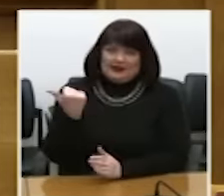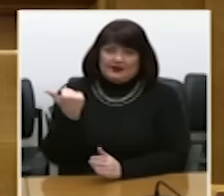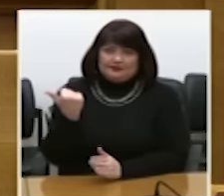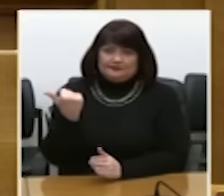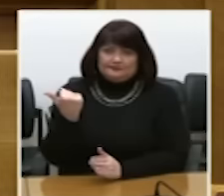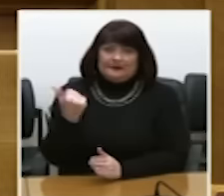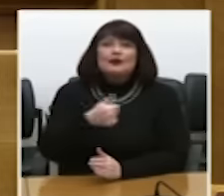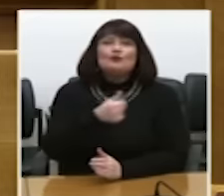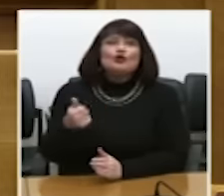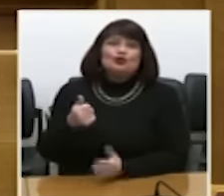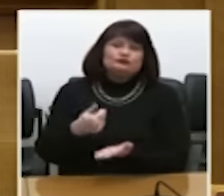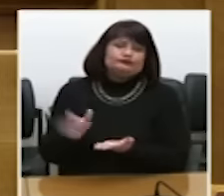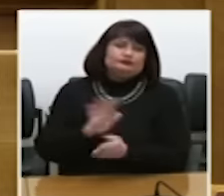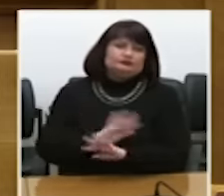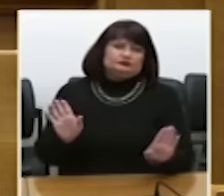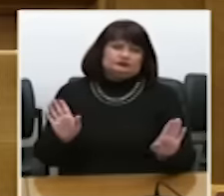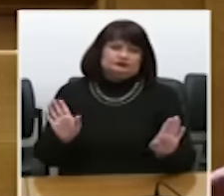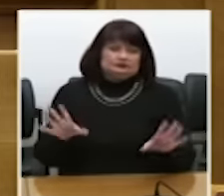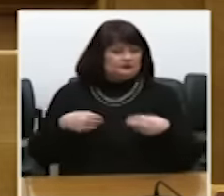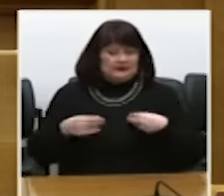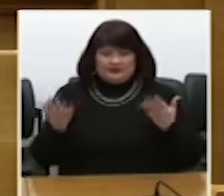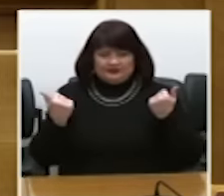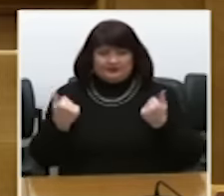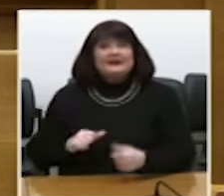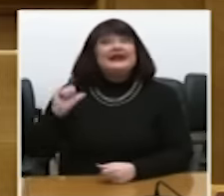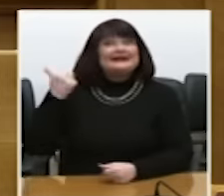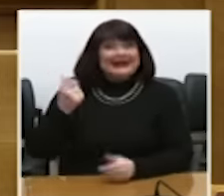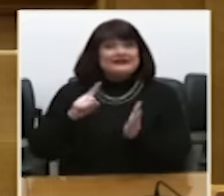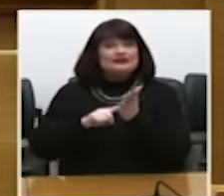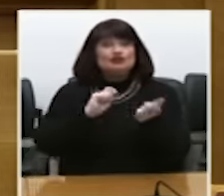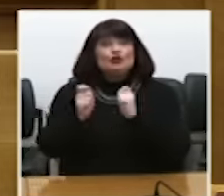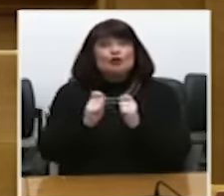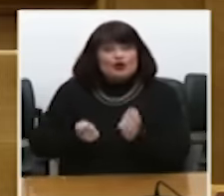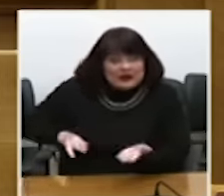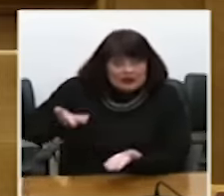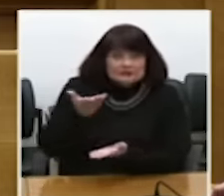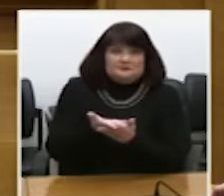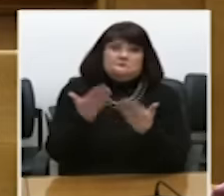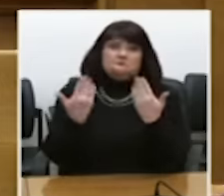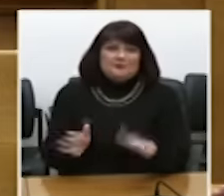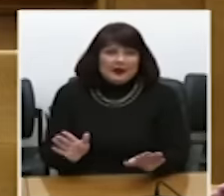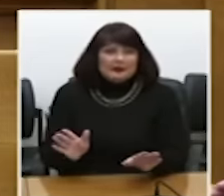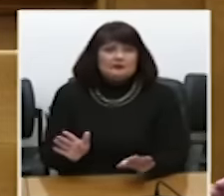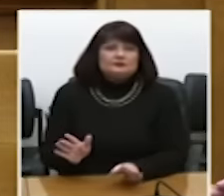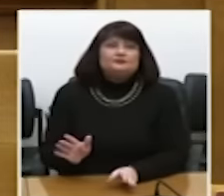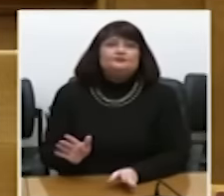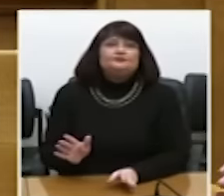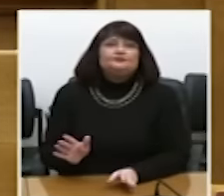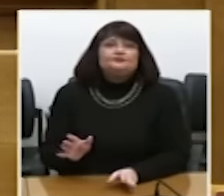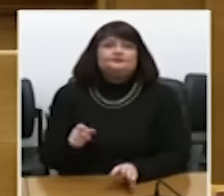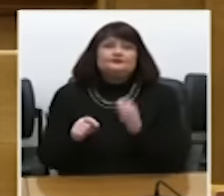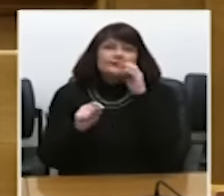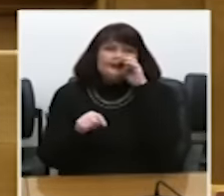απορρίπτεται. Και χτες, με την τροπολογία που καταθέσατε, η οποία αποτελεί ουσιαστικά ένα